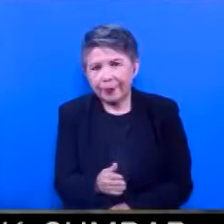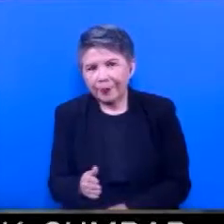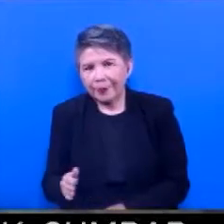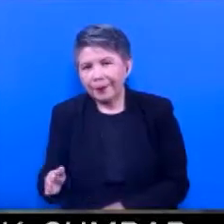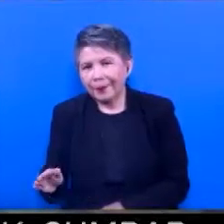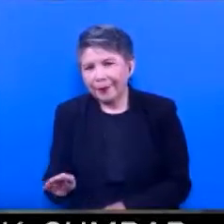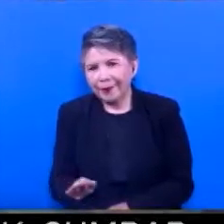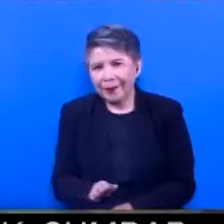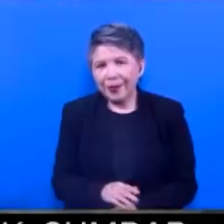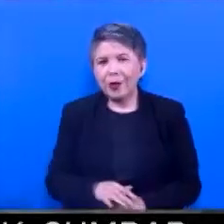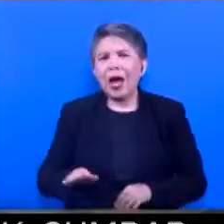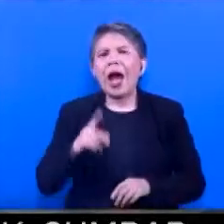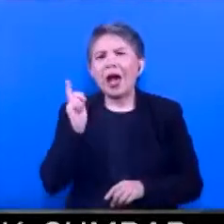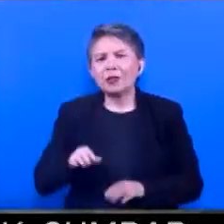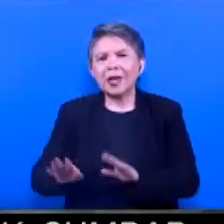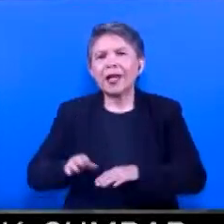Jadi tetuk.